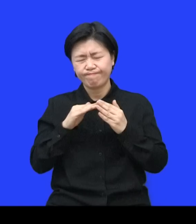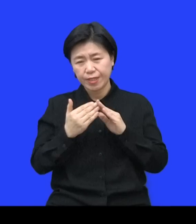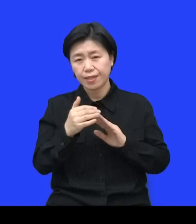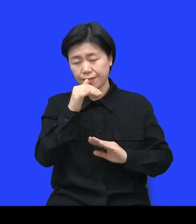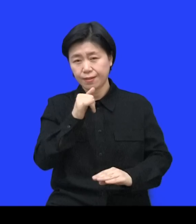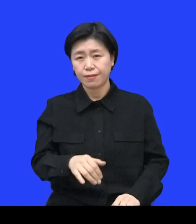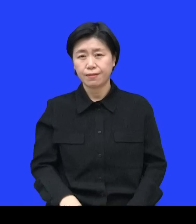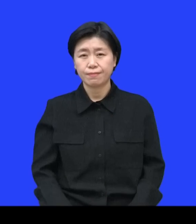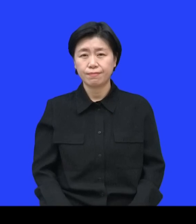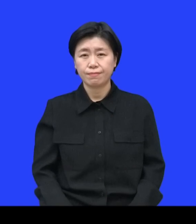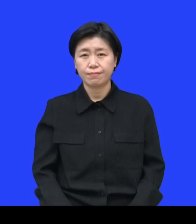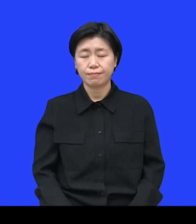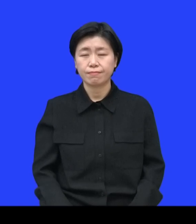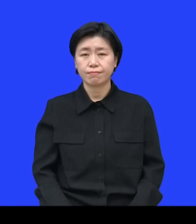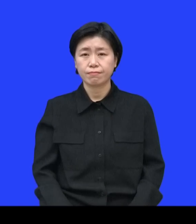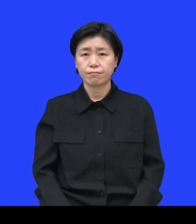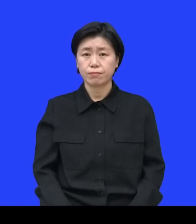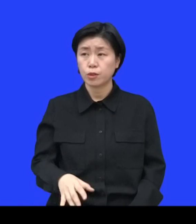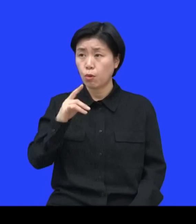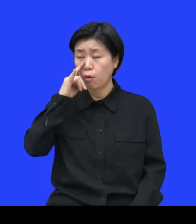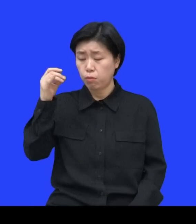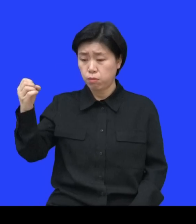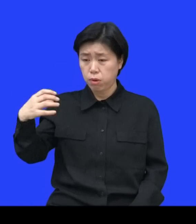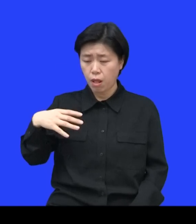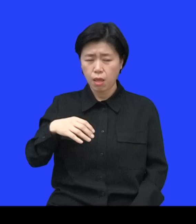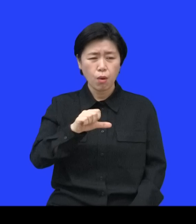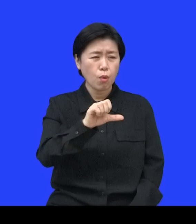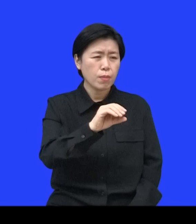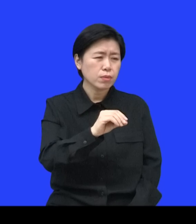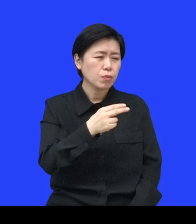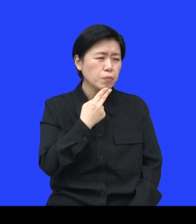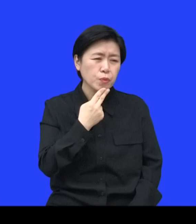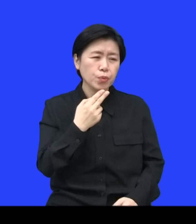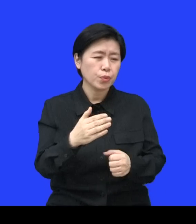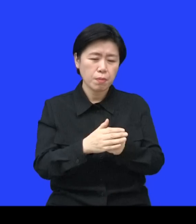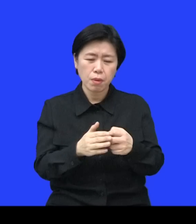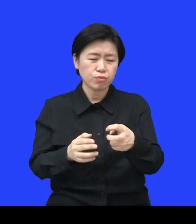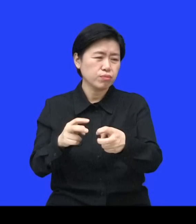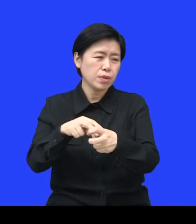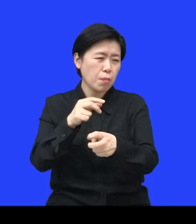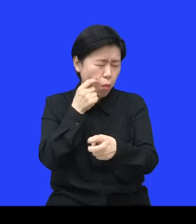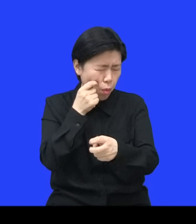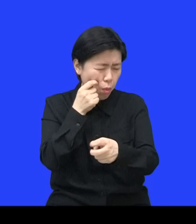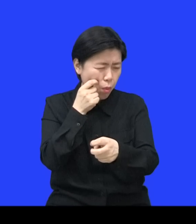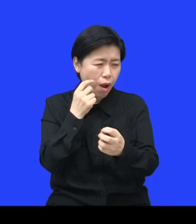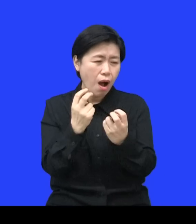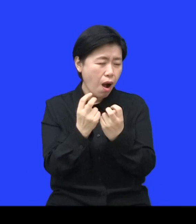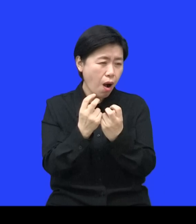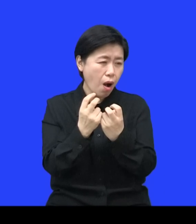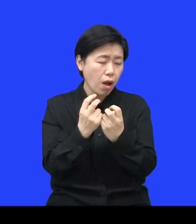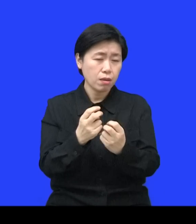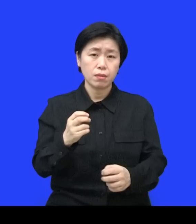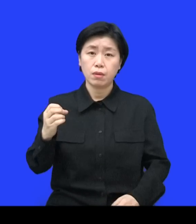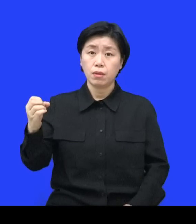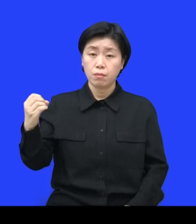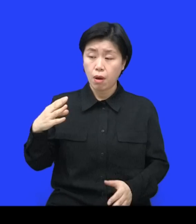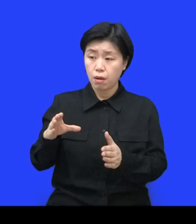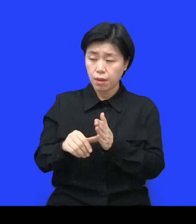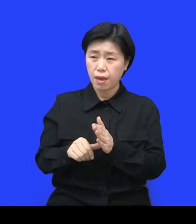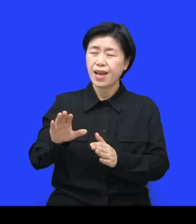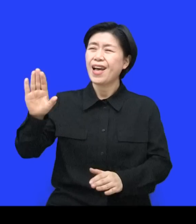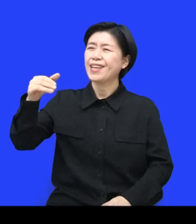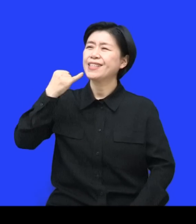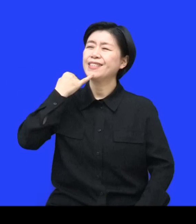이렇게 울으면 화낼 수가 없잖아요. 알았다고 엄마 내가 고등학교 때 언제 운동하겠어. 이제 입시생이. 네,